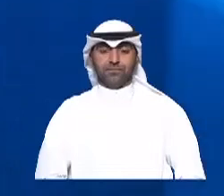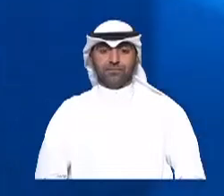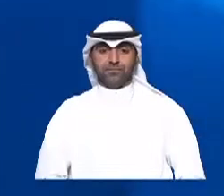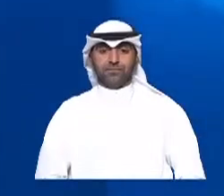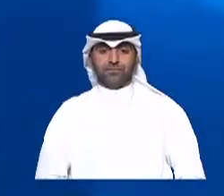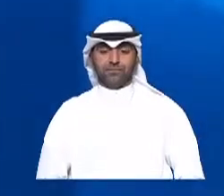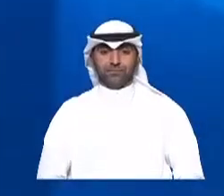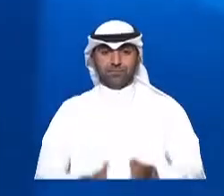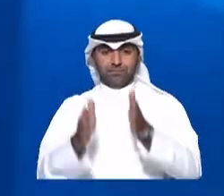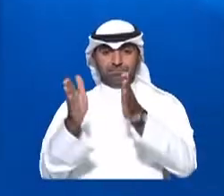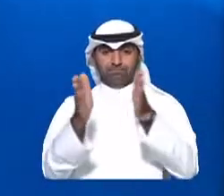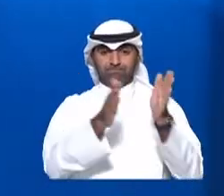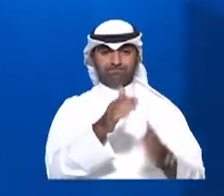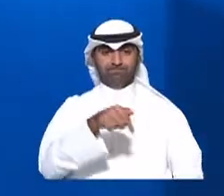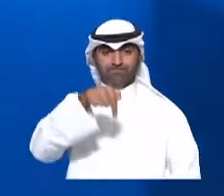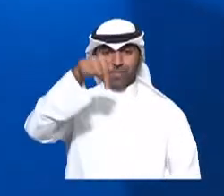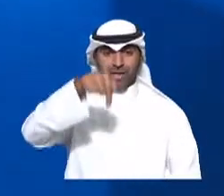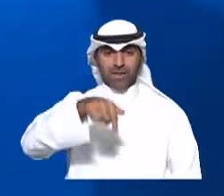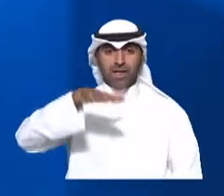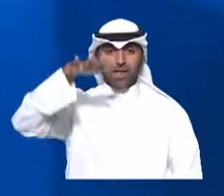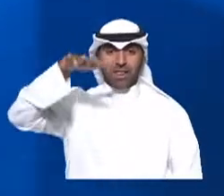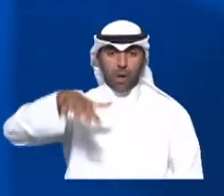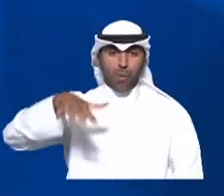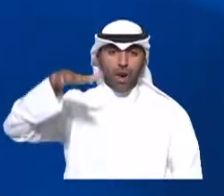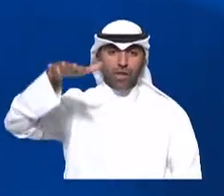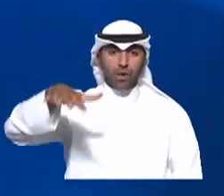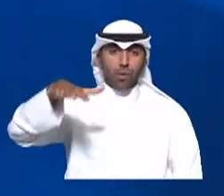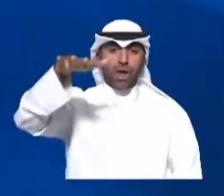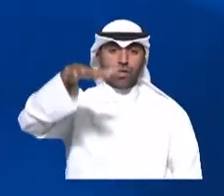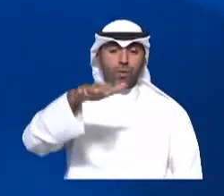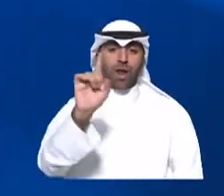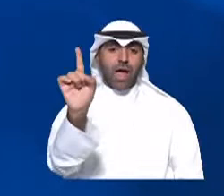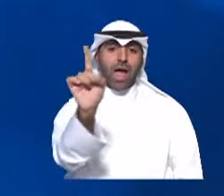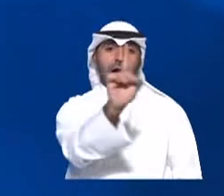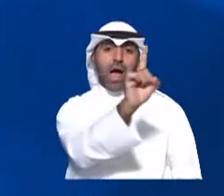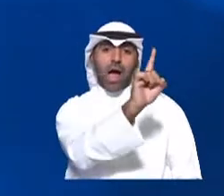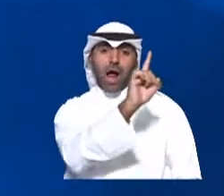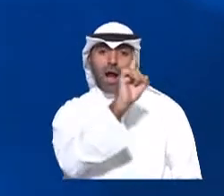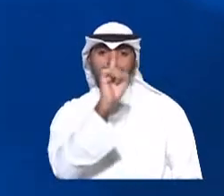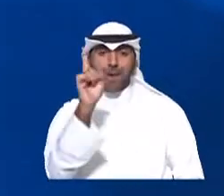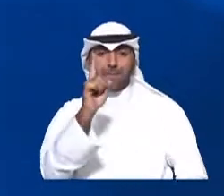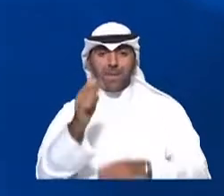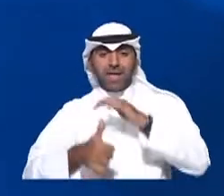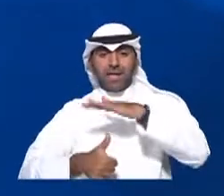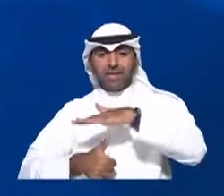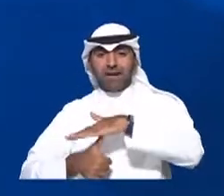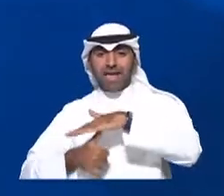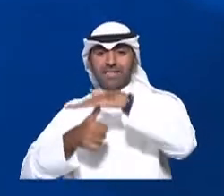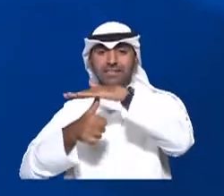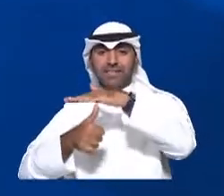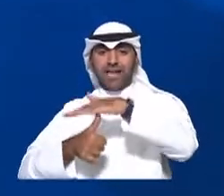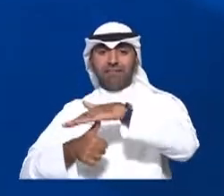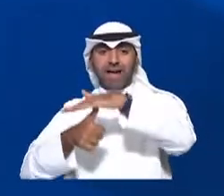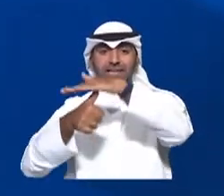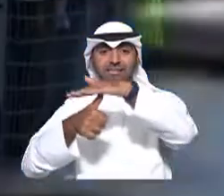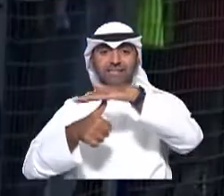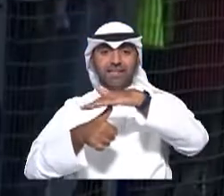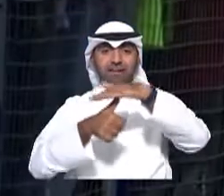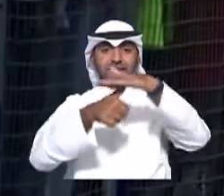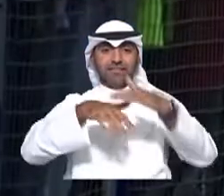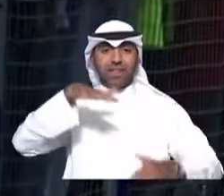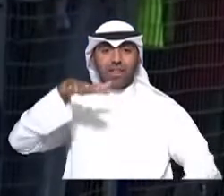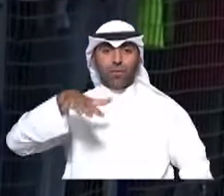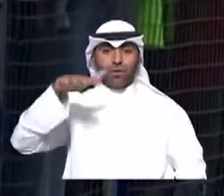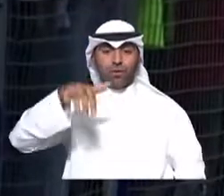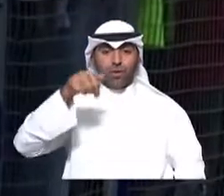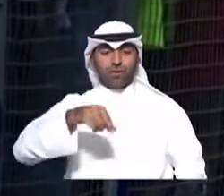يتواصل توافد زعماء العالم إلى العاصمة البريطانية لندن لحضور الجنازة الرسمية للملكة إليزابيث